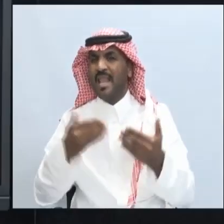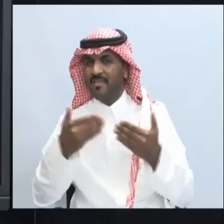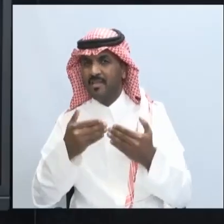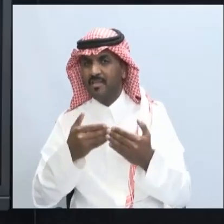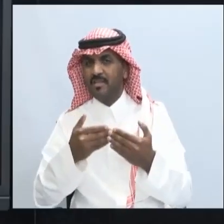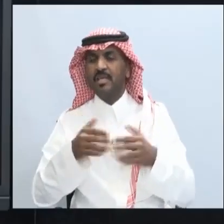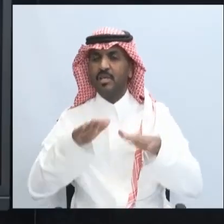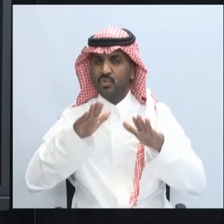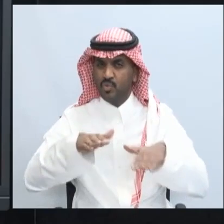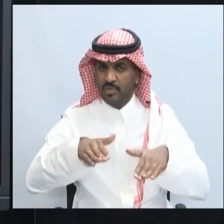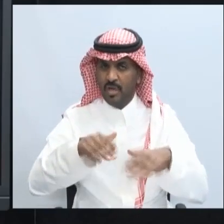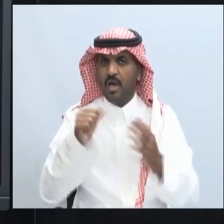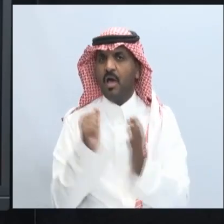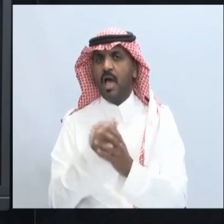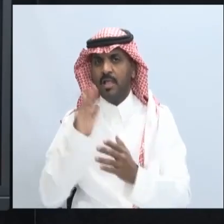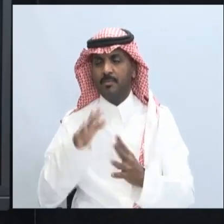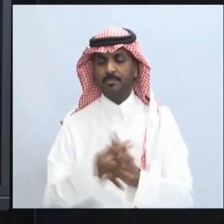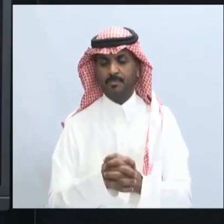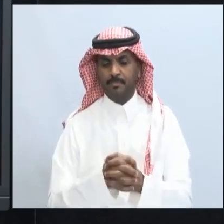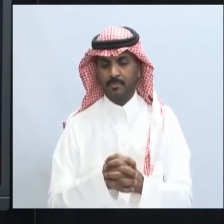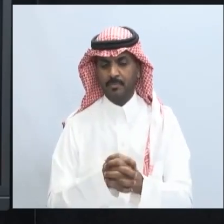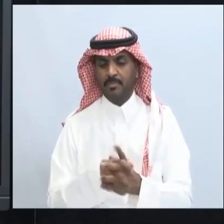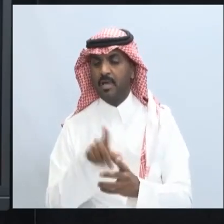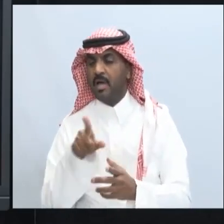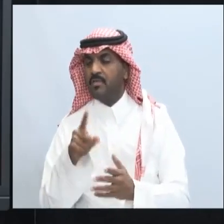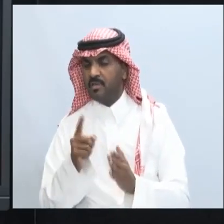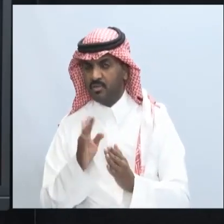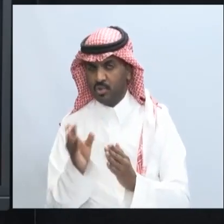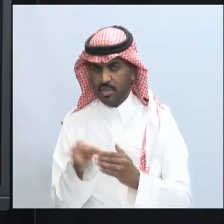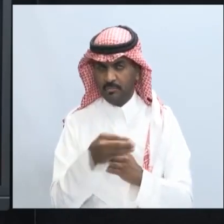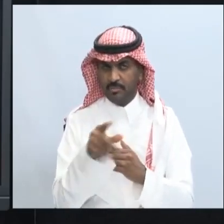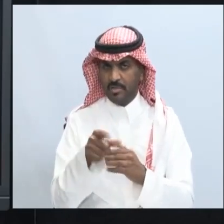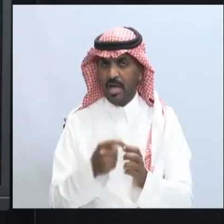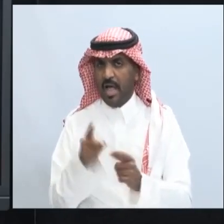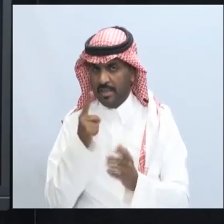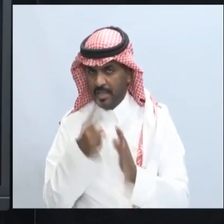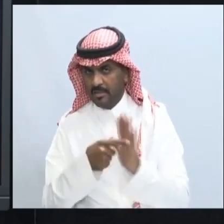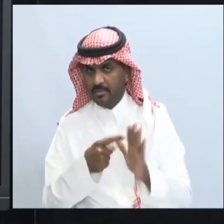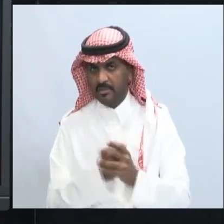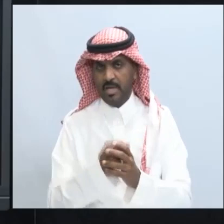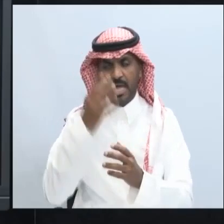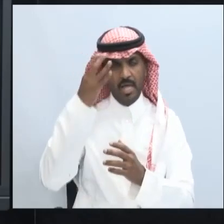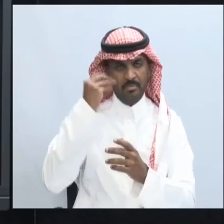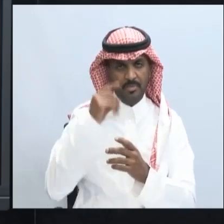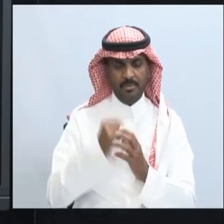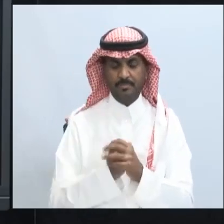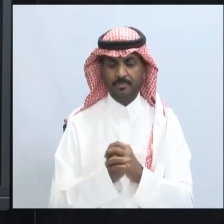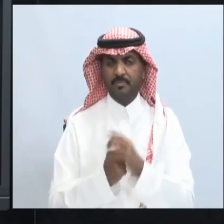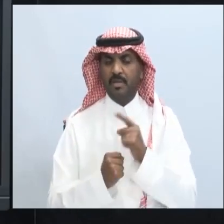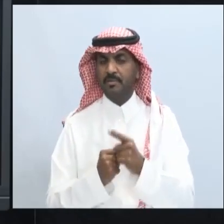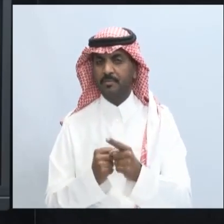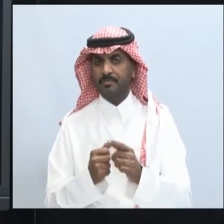يقيم فيه عاده فهذا الامر لما حدده المنظم علمنا عند ذلك